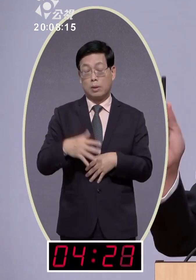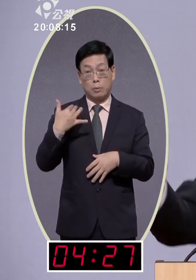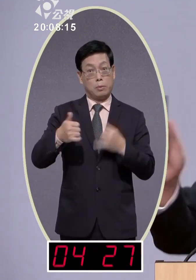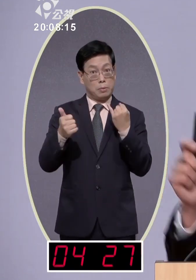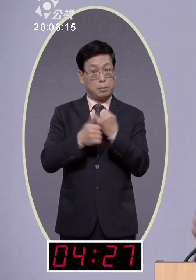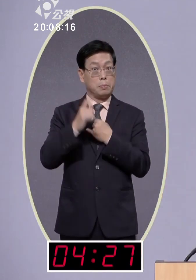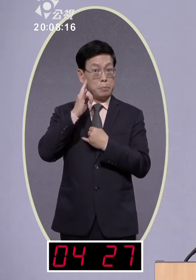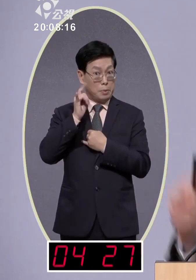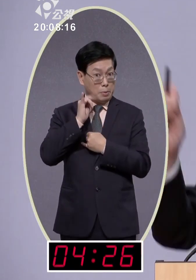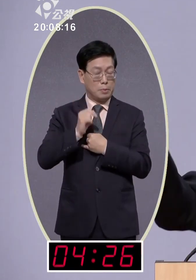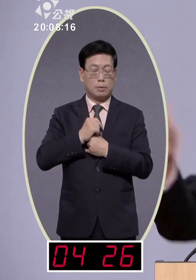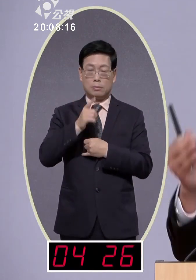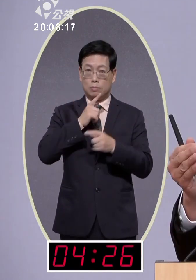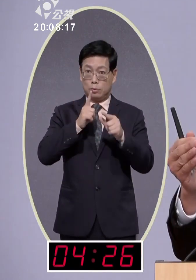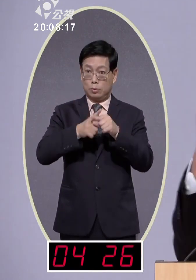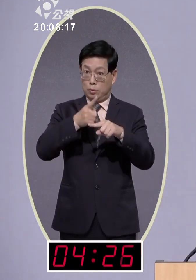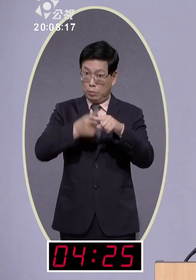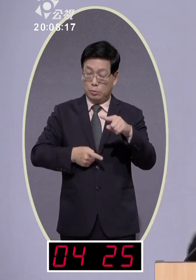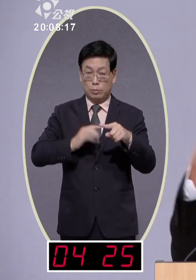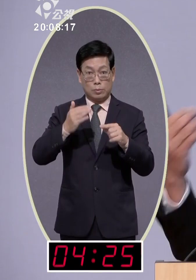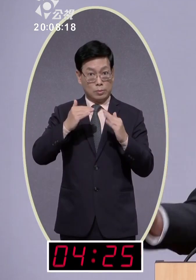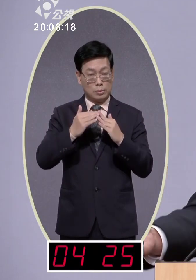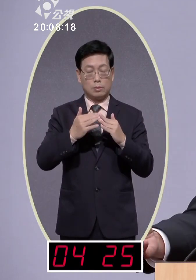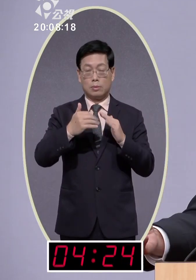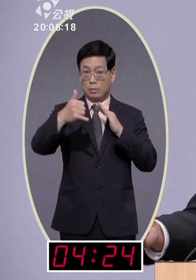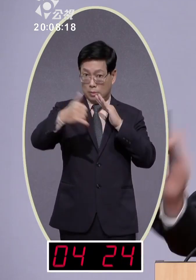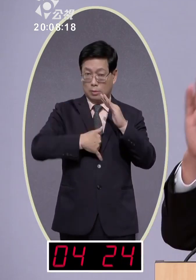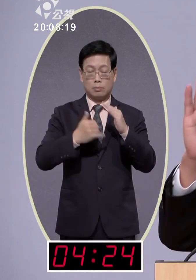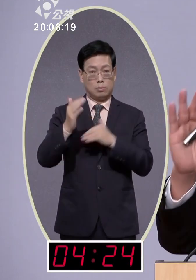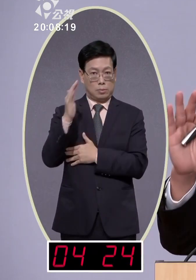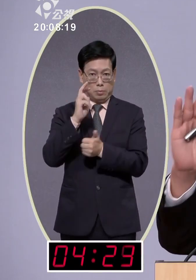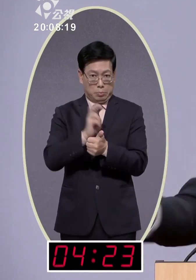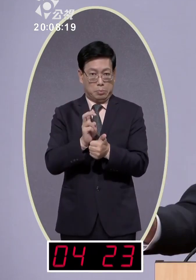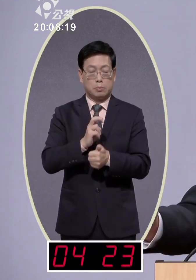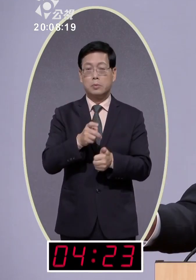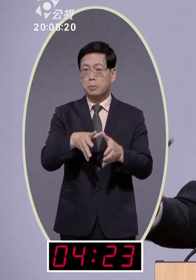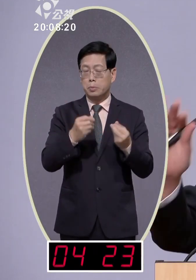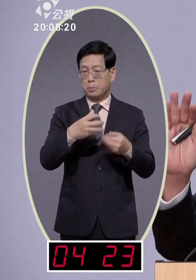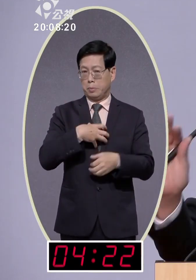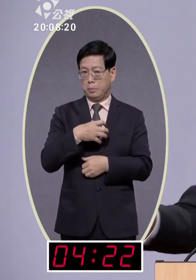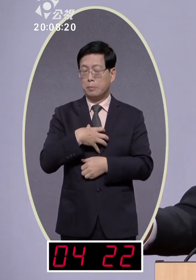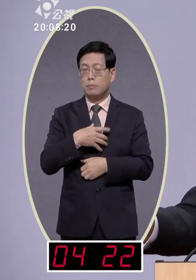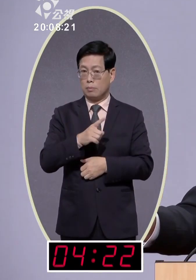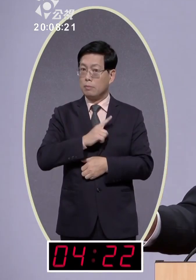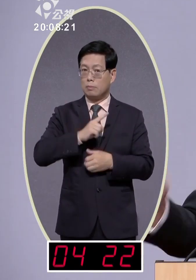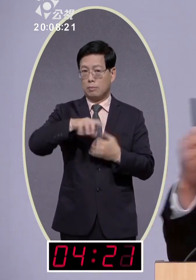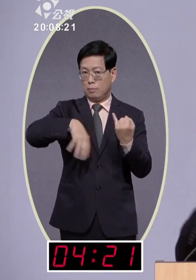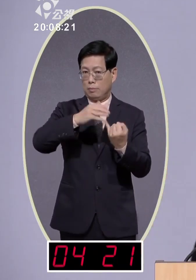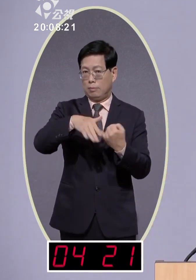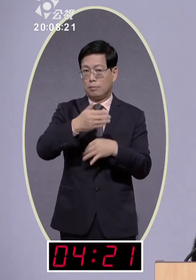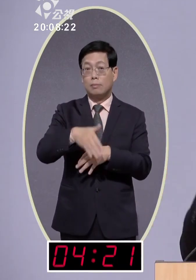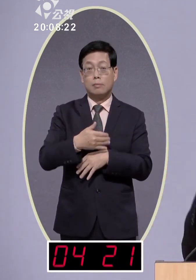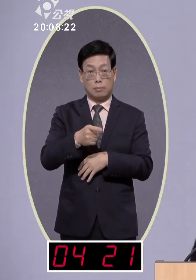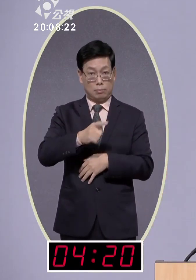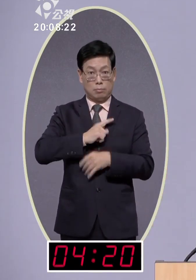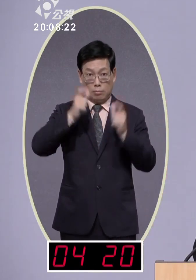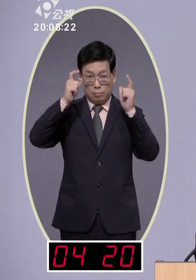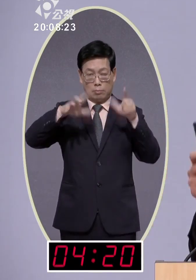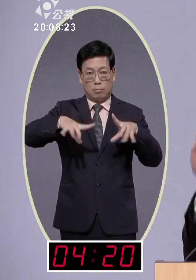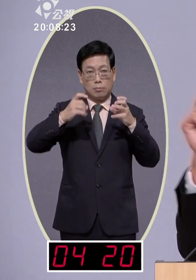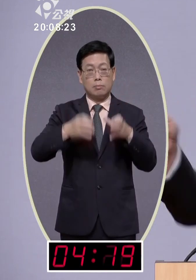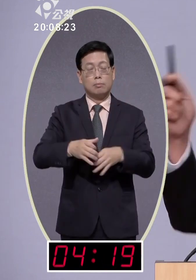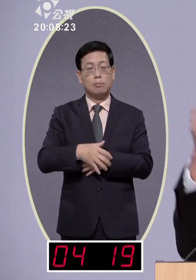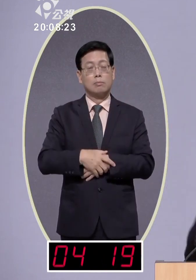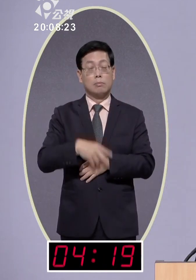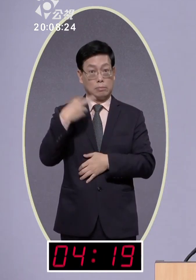妈妈珍珠之家，你来，政府一定照顾你，你不要害怕，你也不孤单。这是高雄首创。